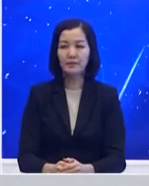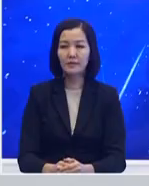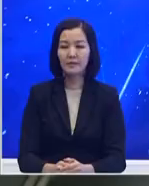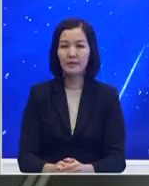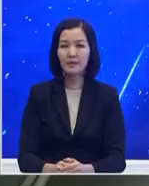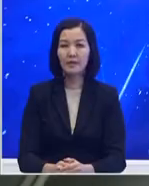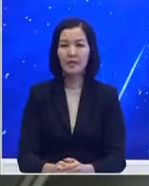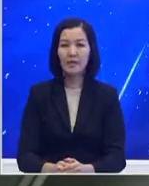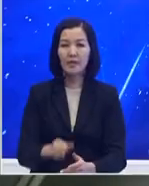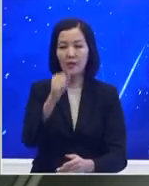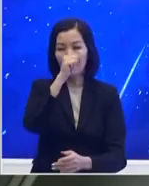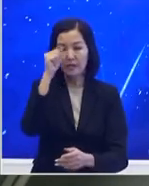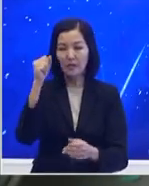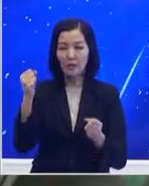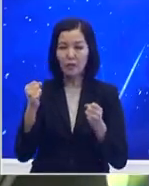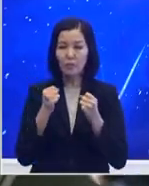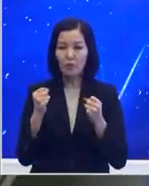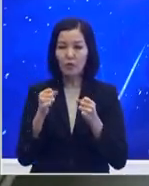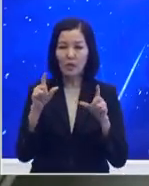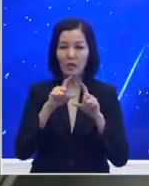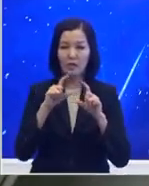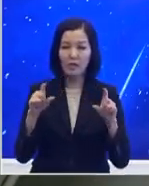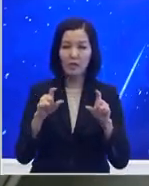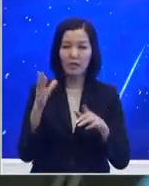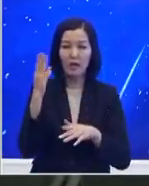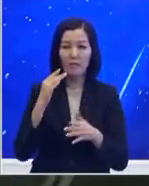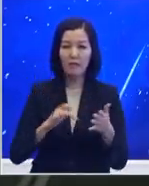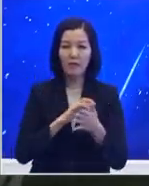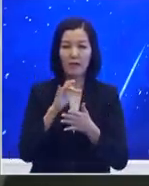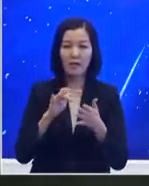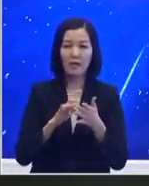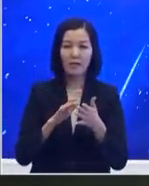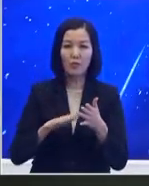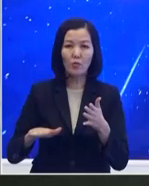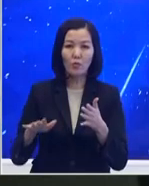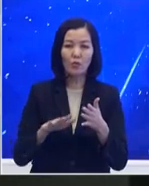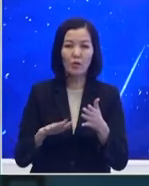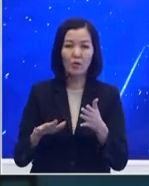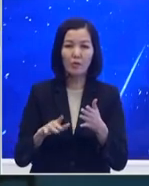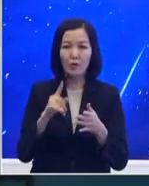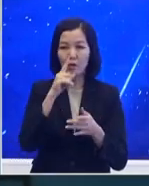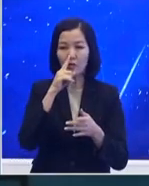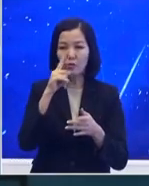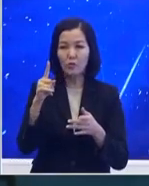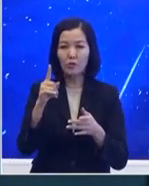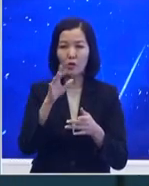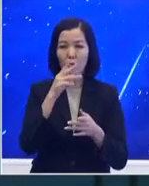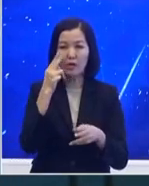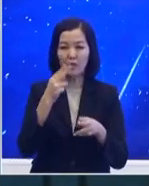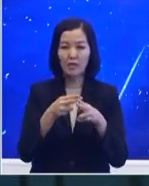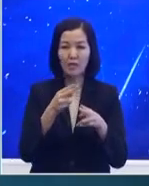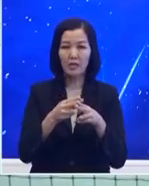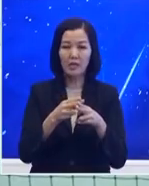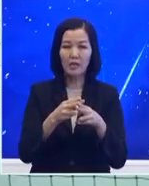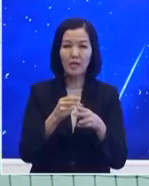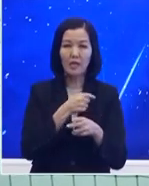Айта кетей, қысқа спорт түрлеріне арналған кешендер негізінен Алматы қаласында. Өңір балалары үшін жол ұзақтығы мен уақыт кедергі келтіреді.